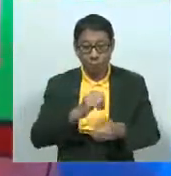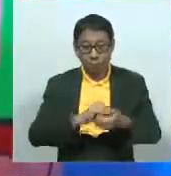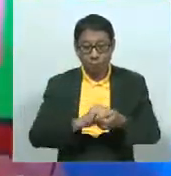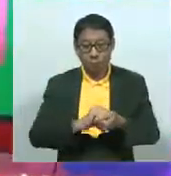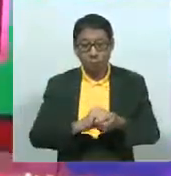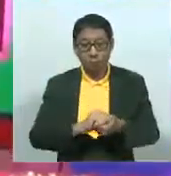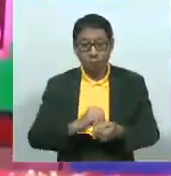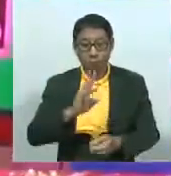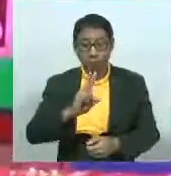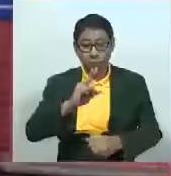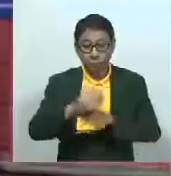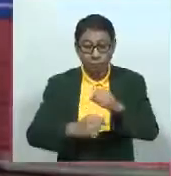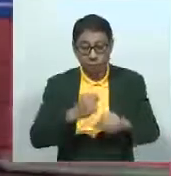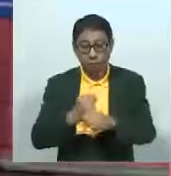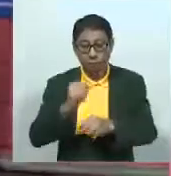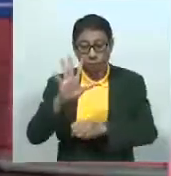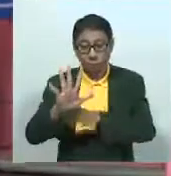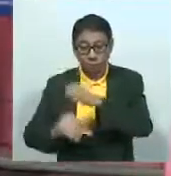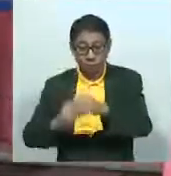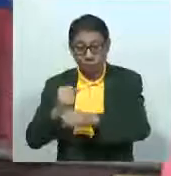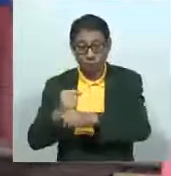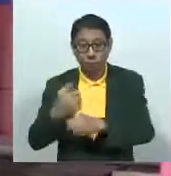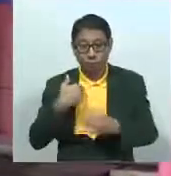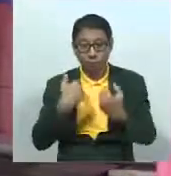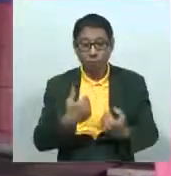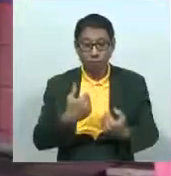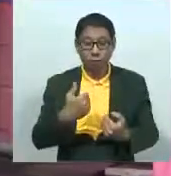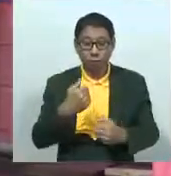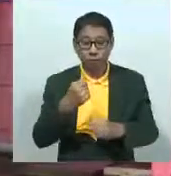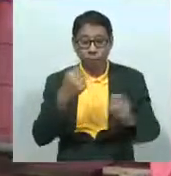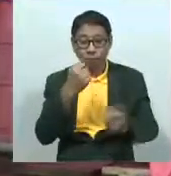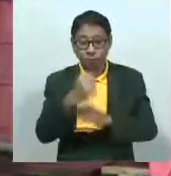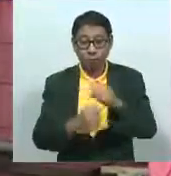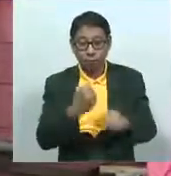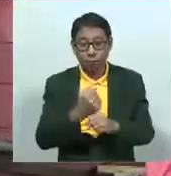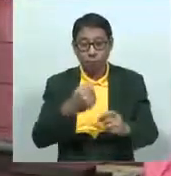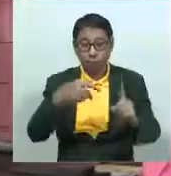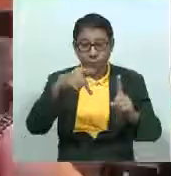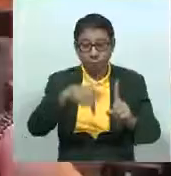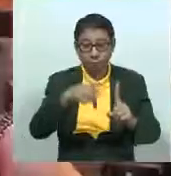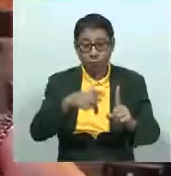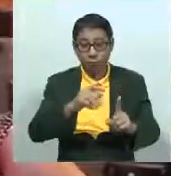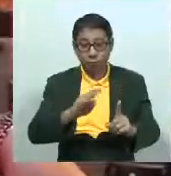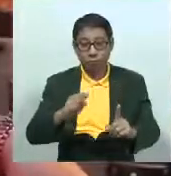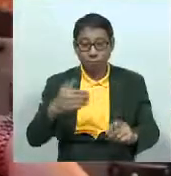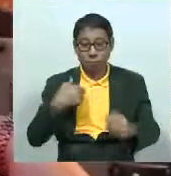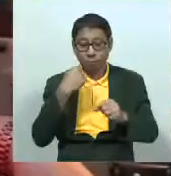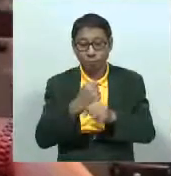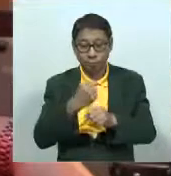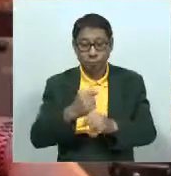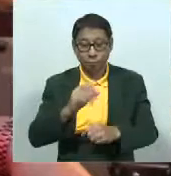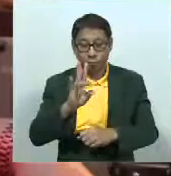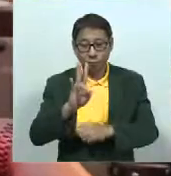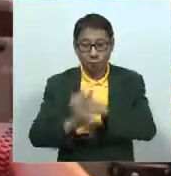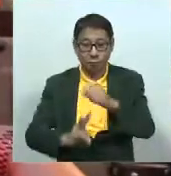ก7ปี5ปีแล้วพอก็ปีละพันเองนะสมัยก่อนอะสมัยพี่นะพี่มาทำสัญญา7ปี